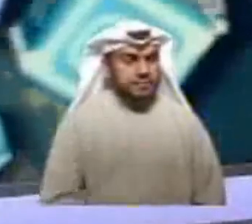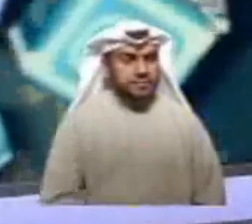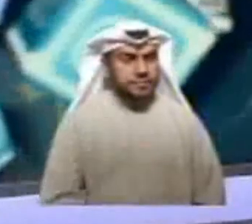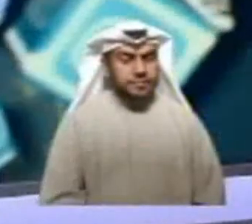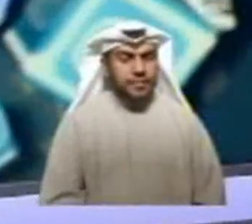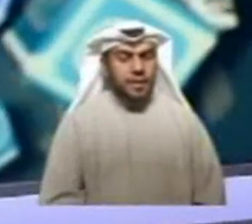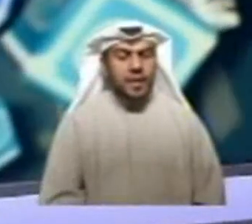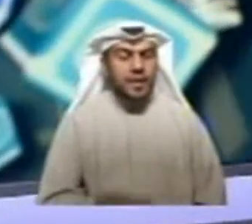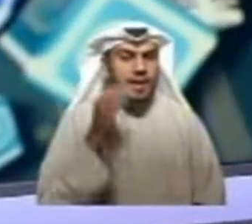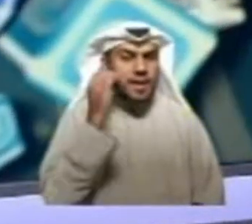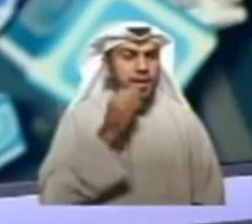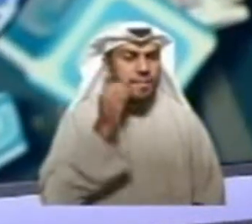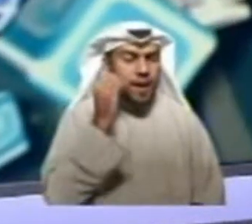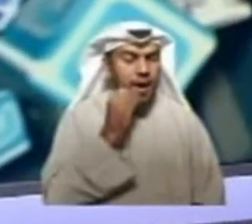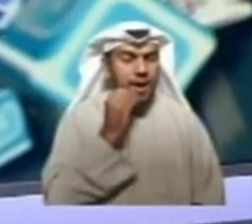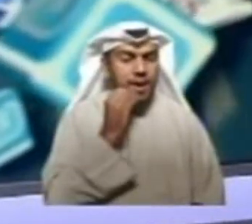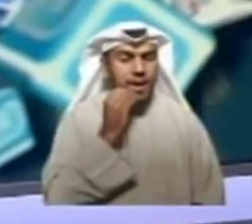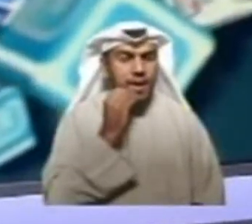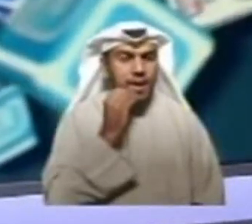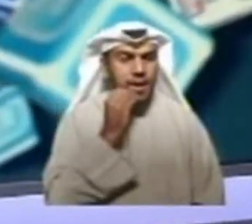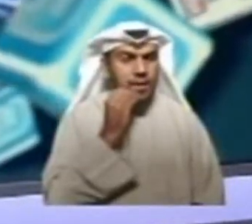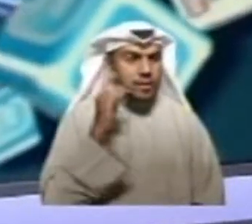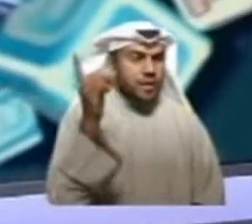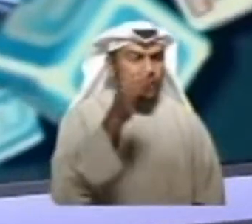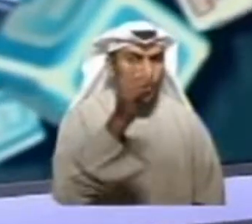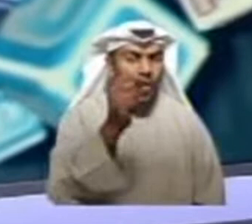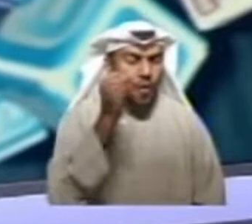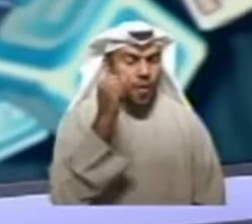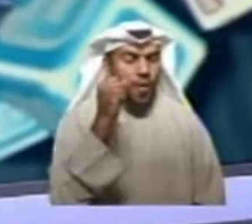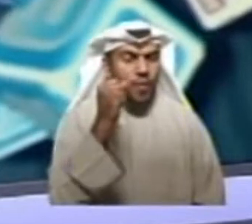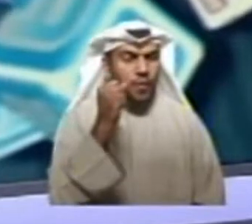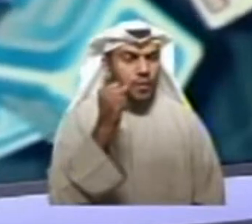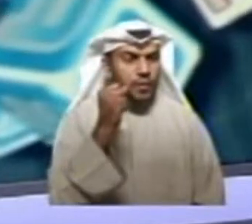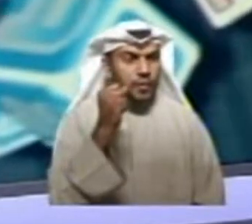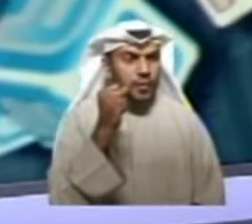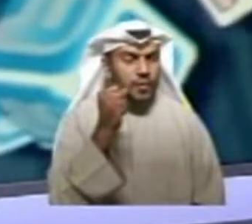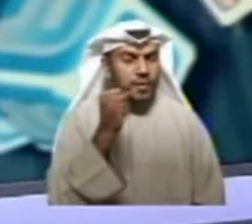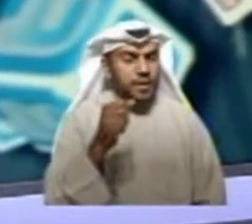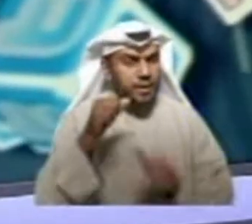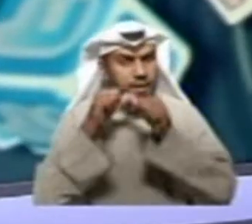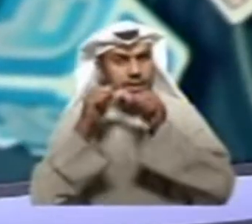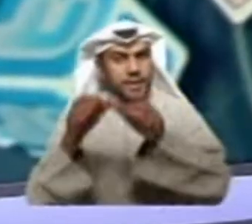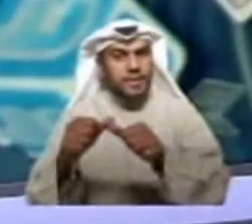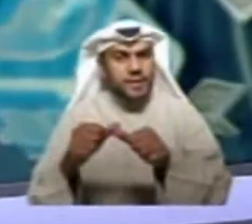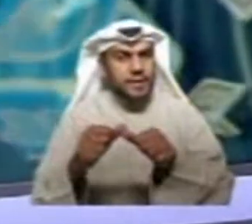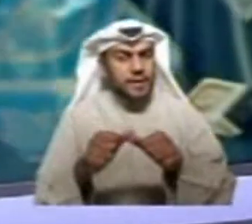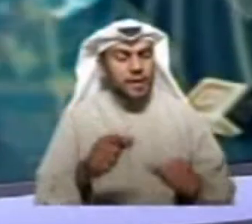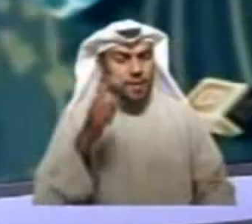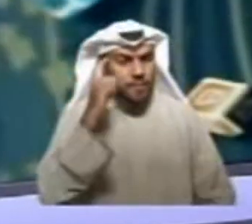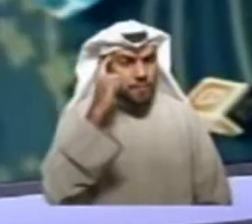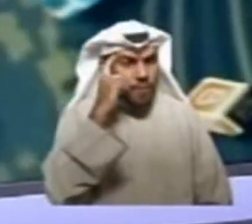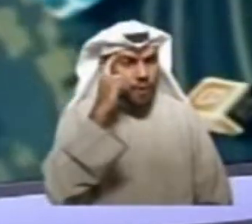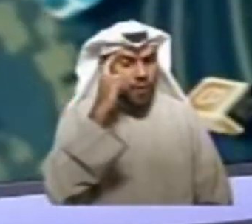يوم إماراتي عظيم يحمل قيمة تاريخية ووطنية كبيرة تتجدد ذكرها الخالدة هذا العام، وذلك تزامنا مع